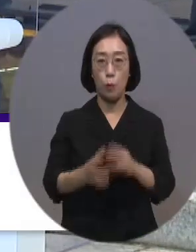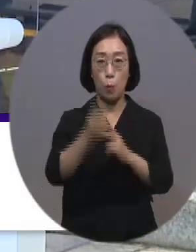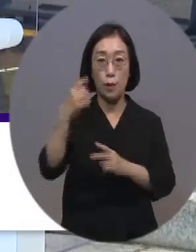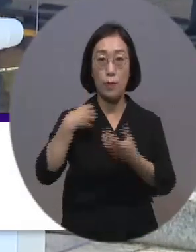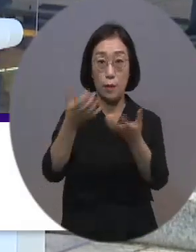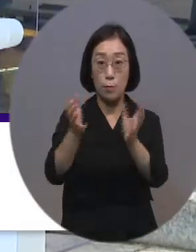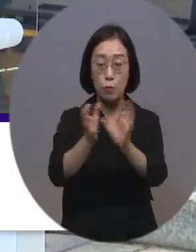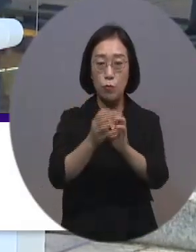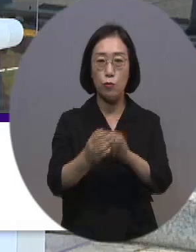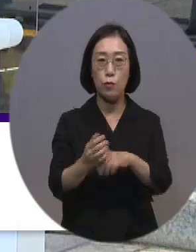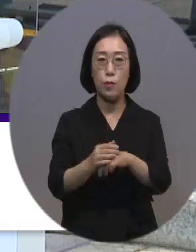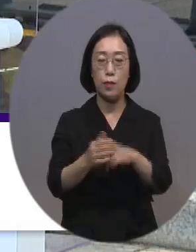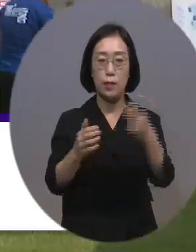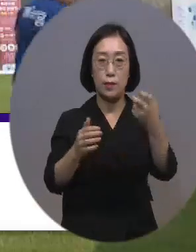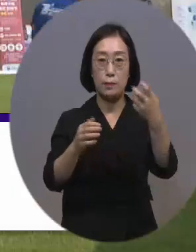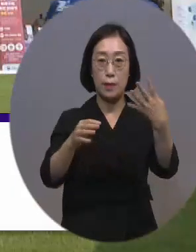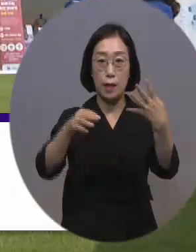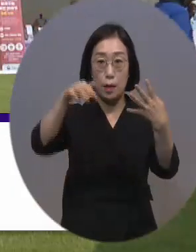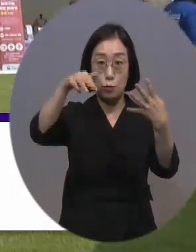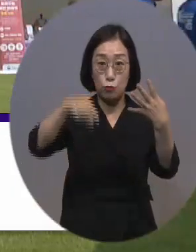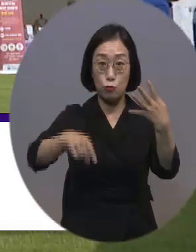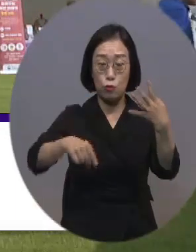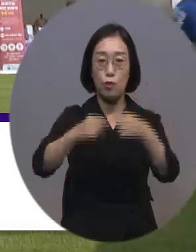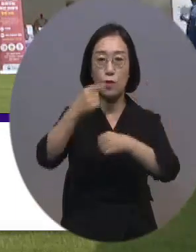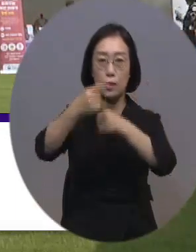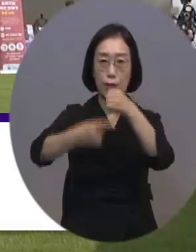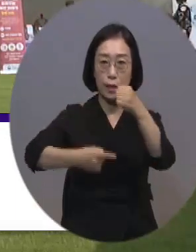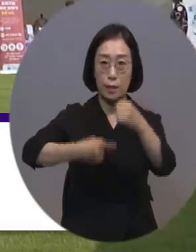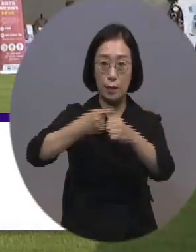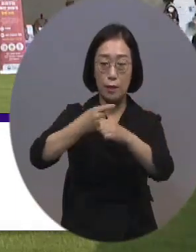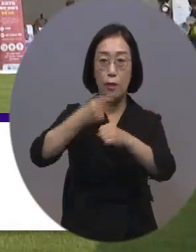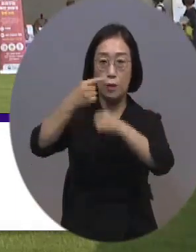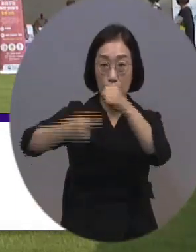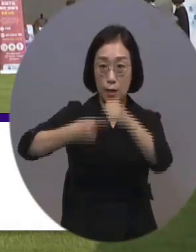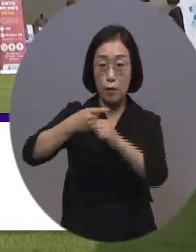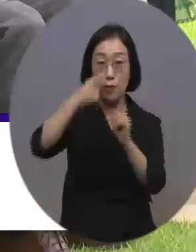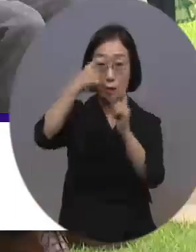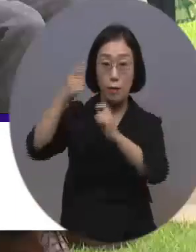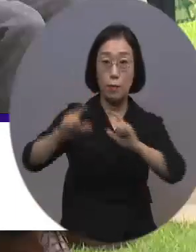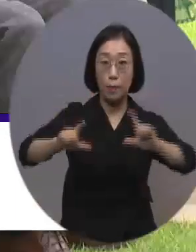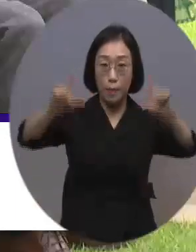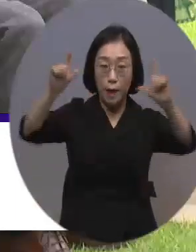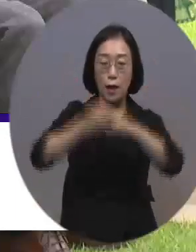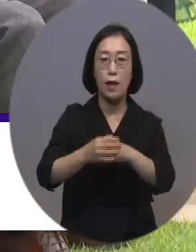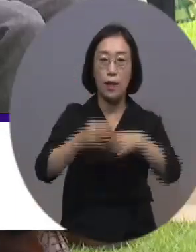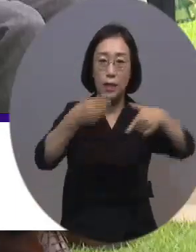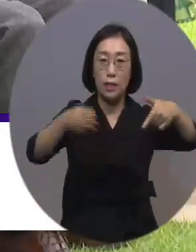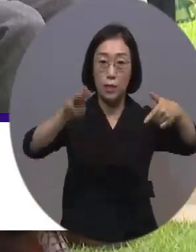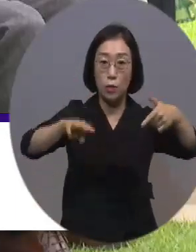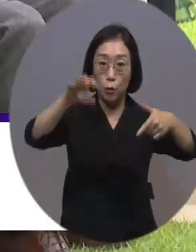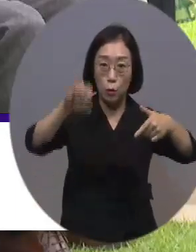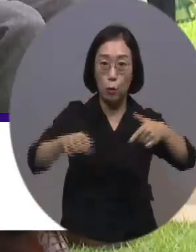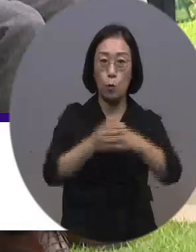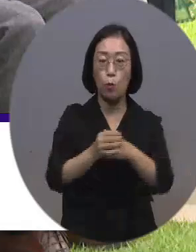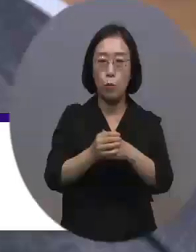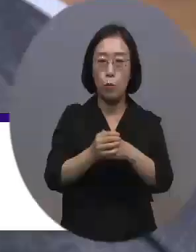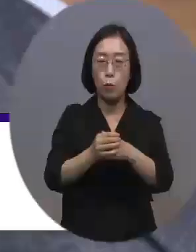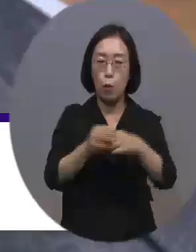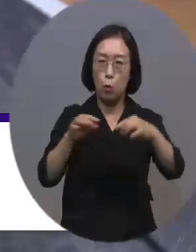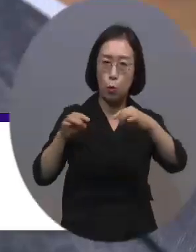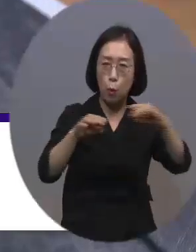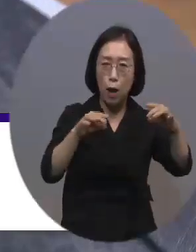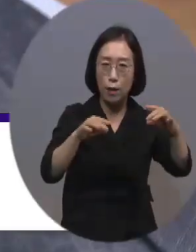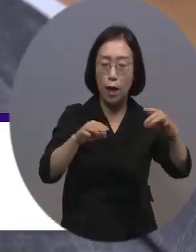7일 제74주년 인천 상륙작전 기념주간을 맞아 통일문화행사 인천에서 통하나봄을 개최했습니다.